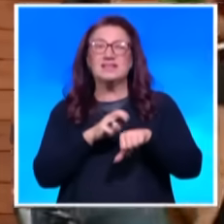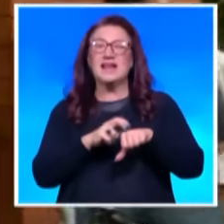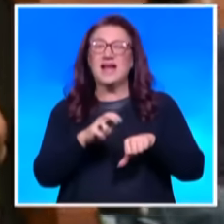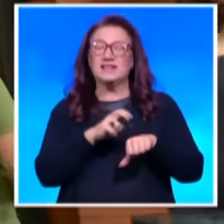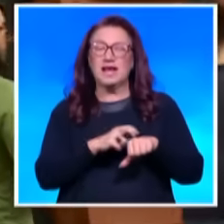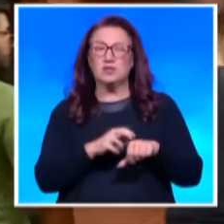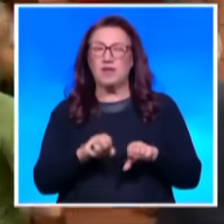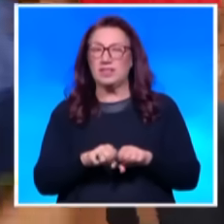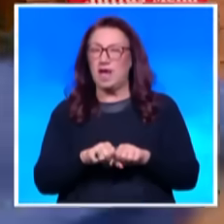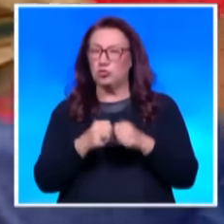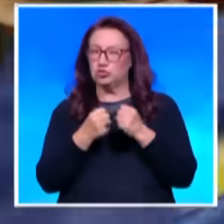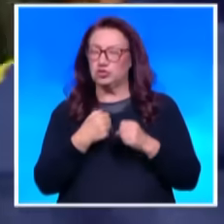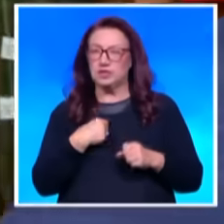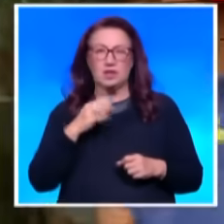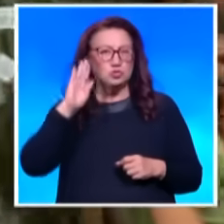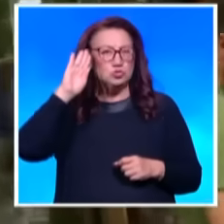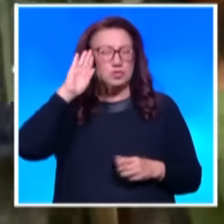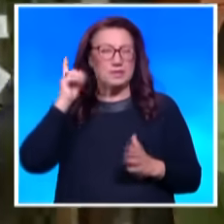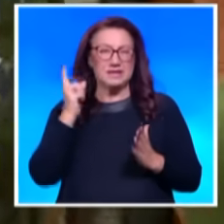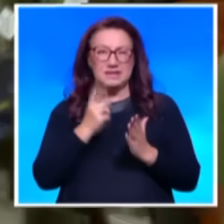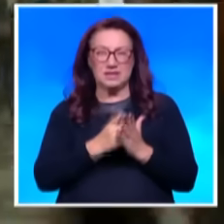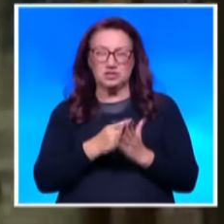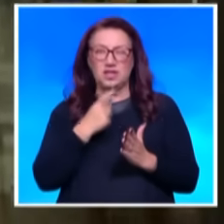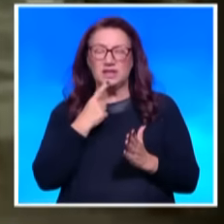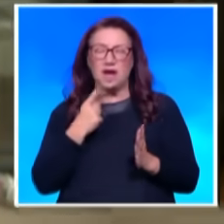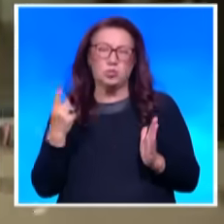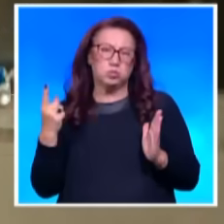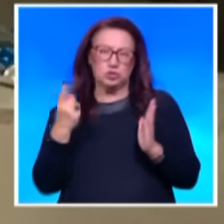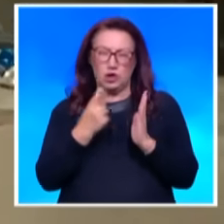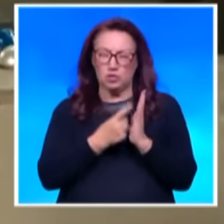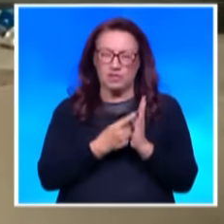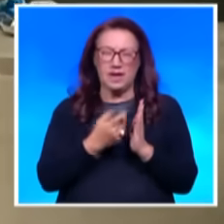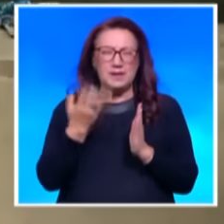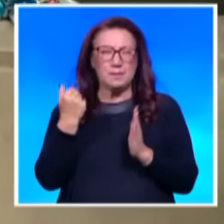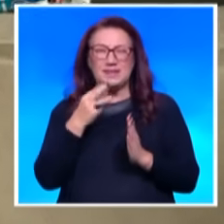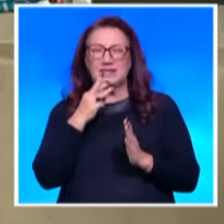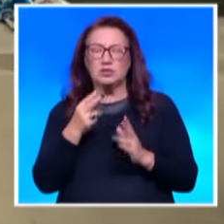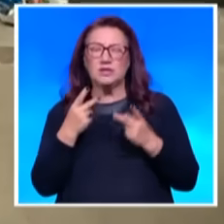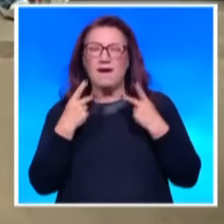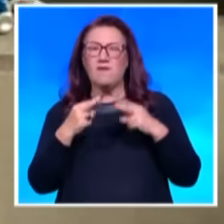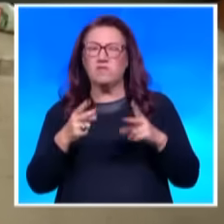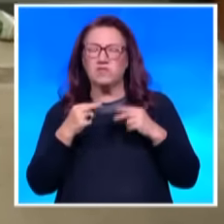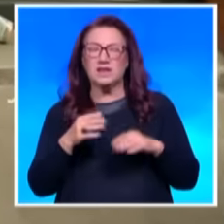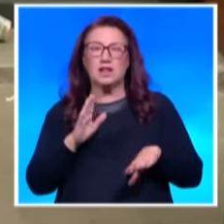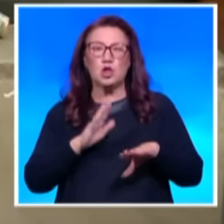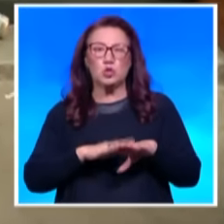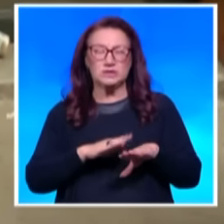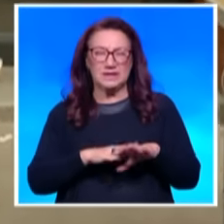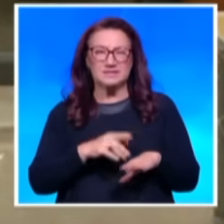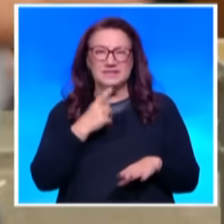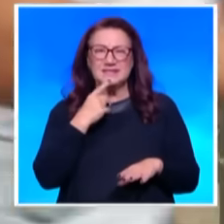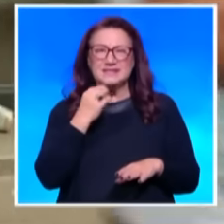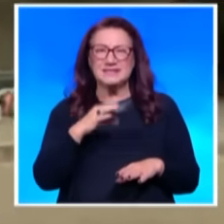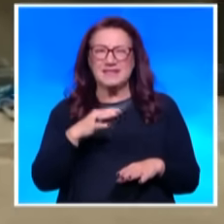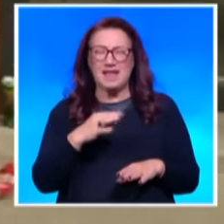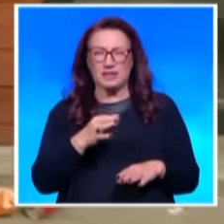нарушил служебните си задължения, като с постановление от преди 3 години е върнал иззети веществени доказателства – златни монети на човек, който